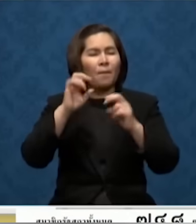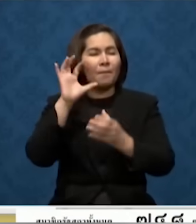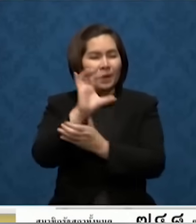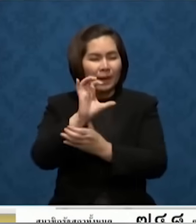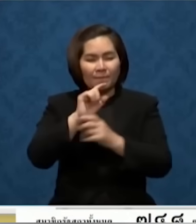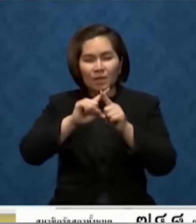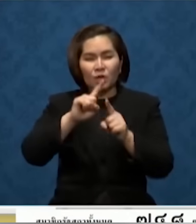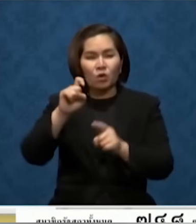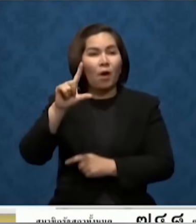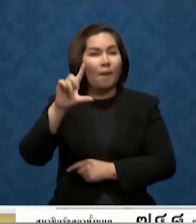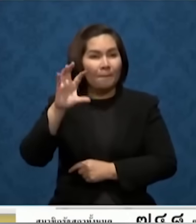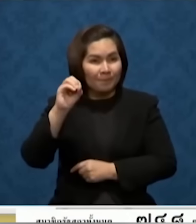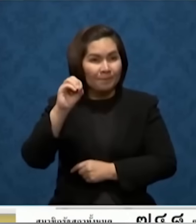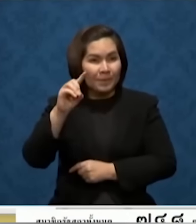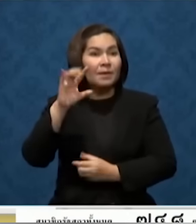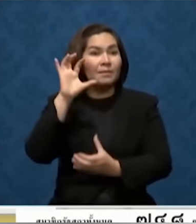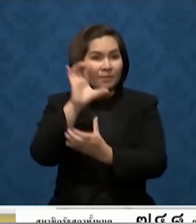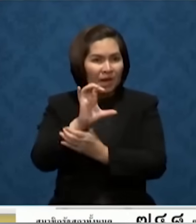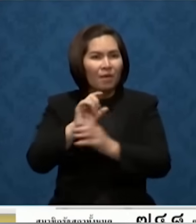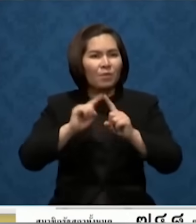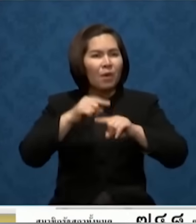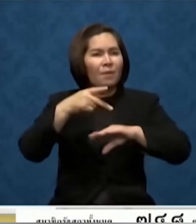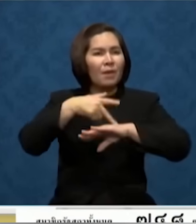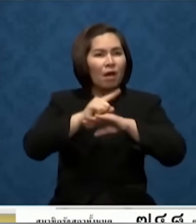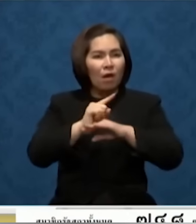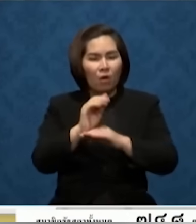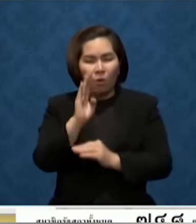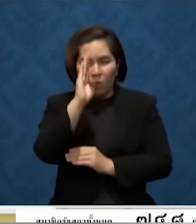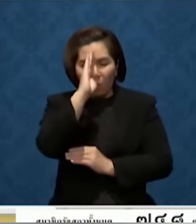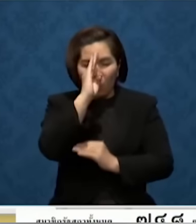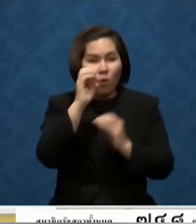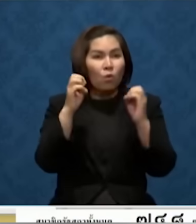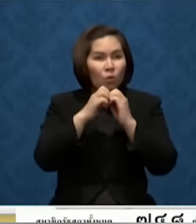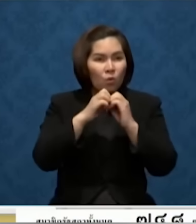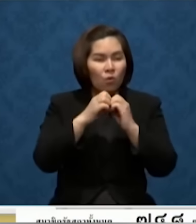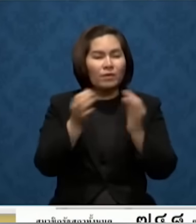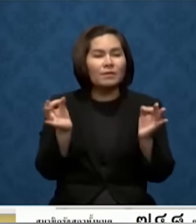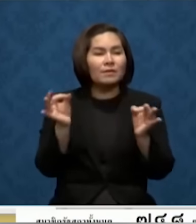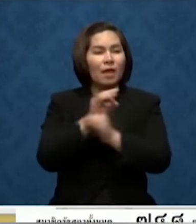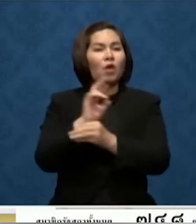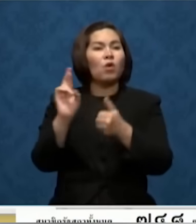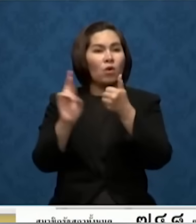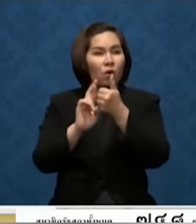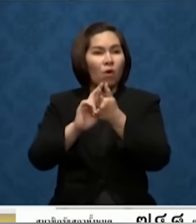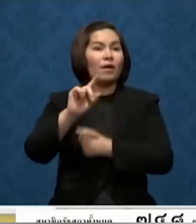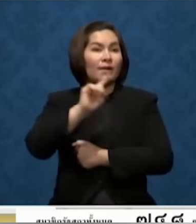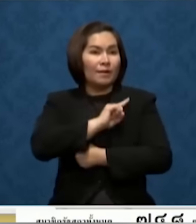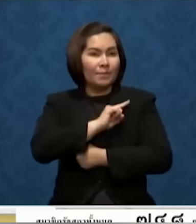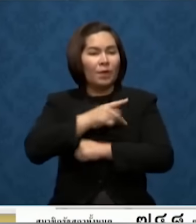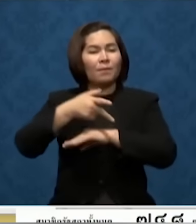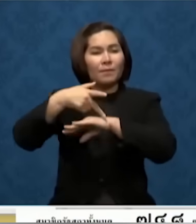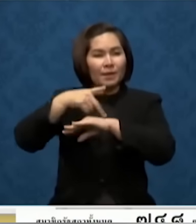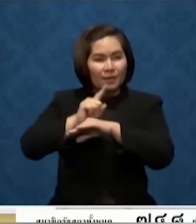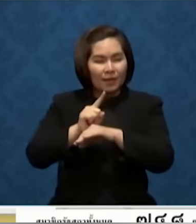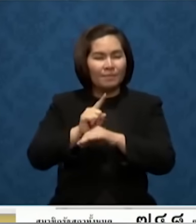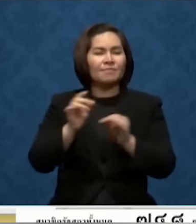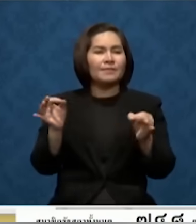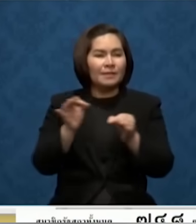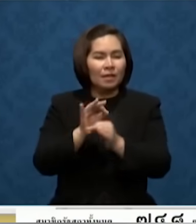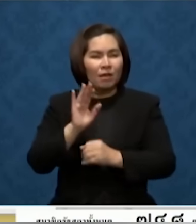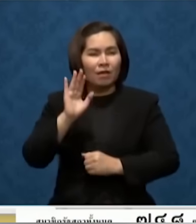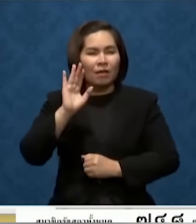บังคับใช้ท่านประธานมีภารกิจก็เลยให้ท่านรองประธานนั้นมาทำหน้าที่ประธานแทนผม